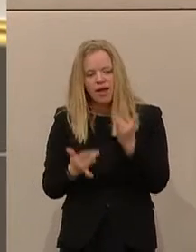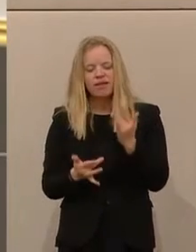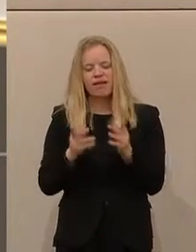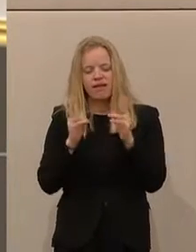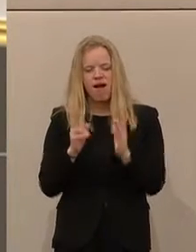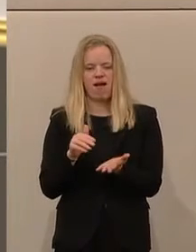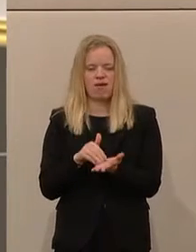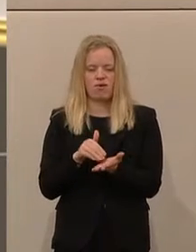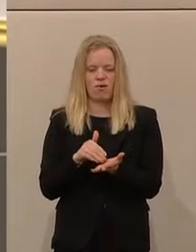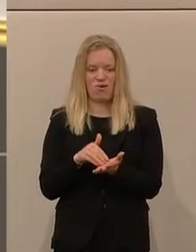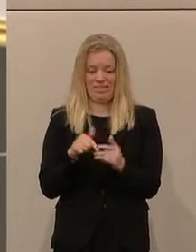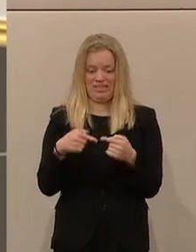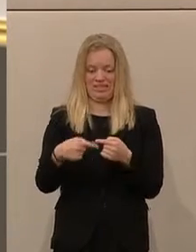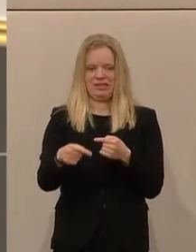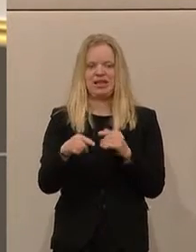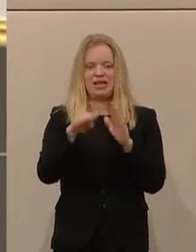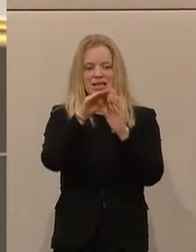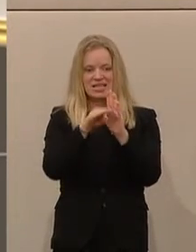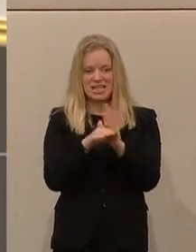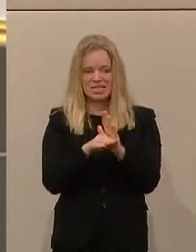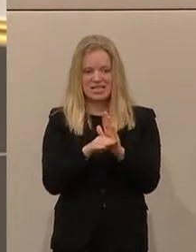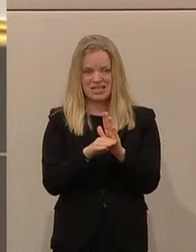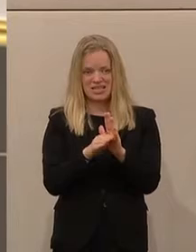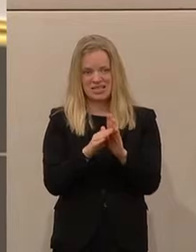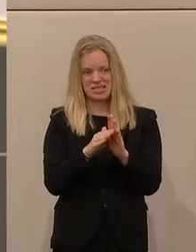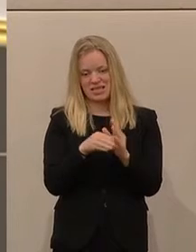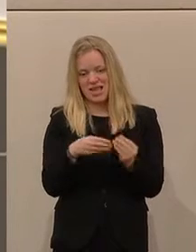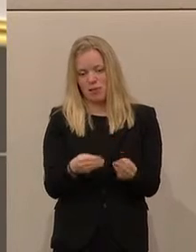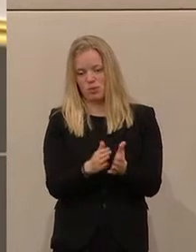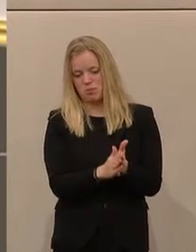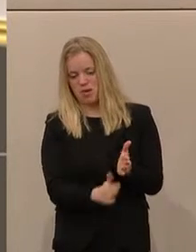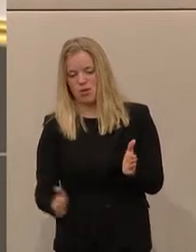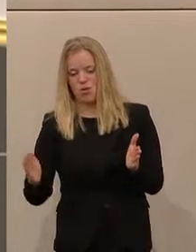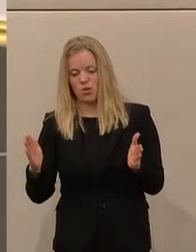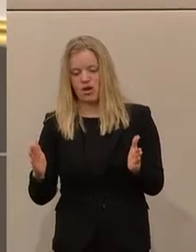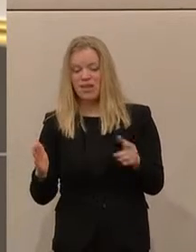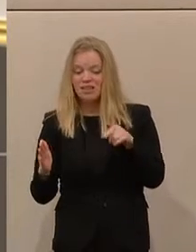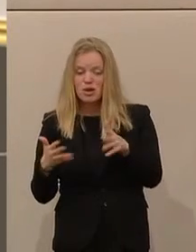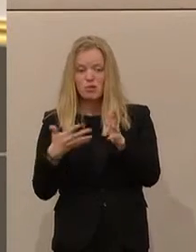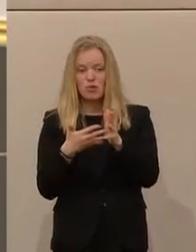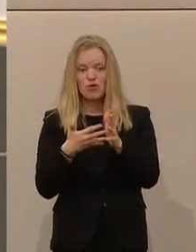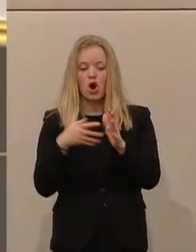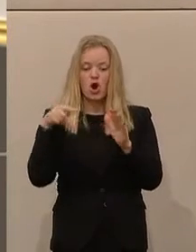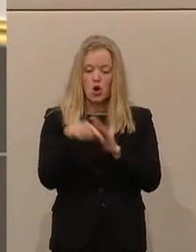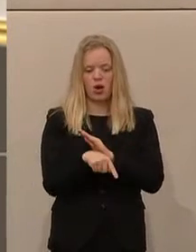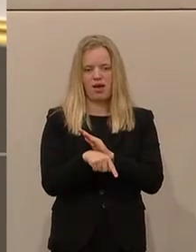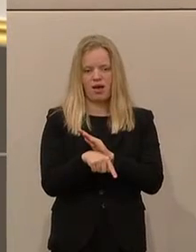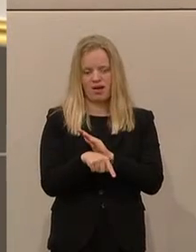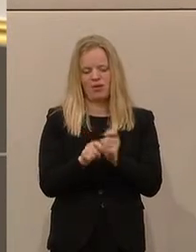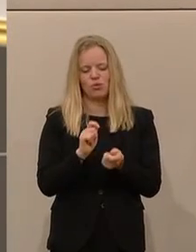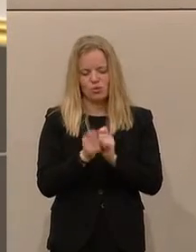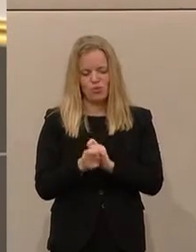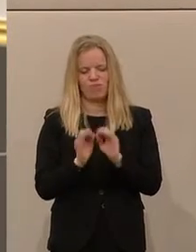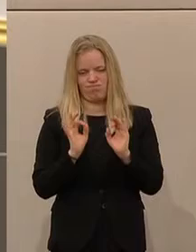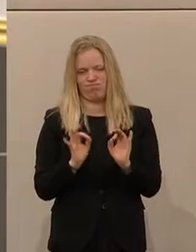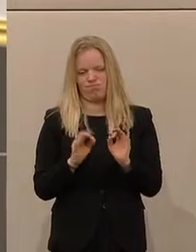Zuge dieser Gesetzesperiode, Gesetzgebungsperiode, die Prüflücke zu schließen. Es handelt sich